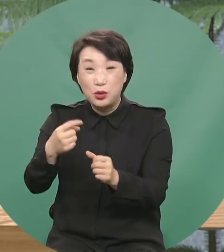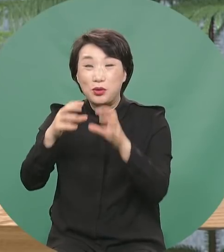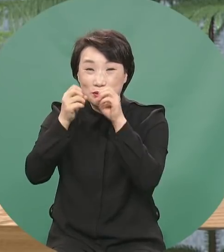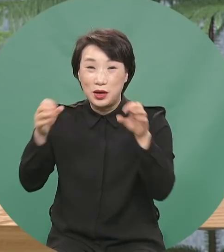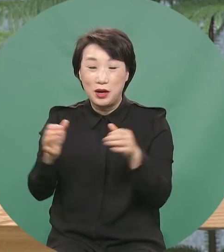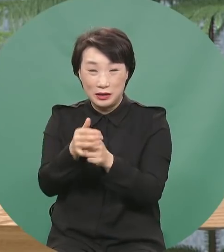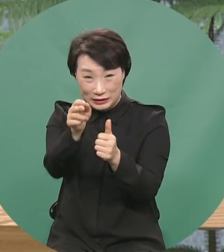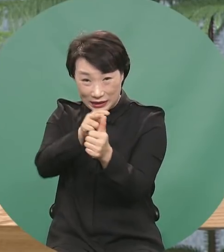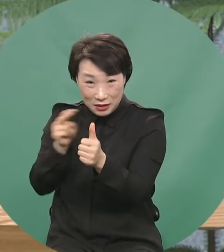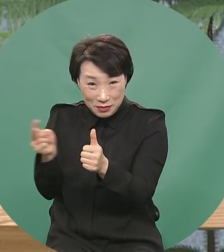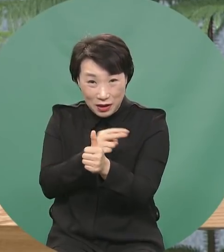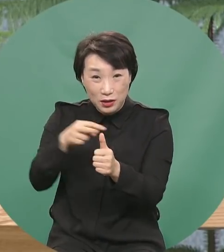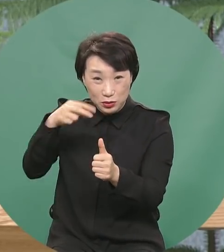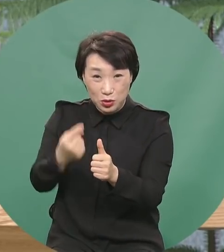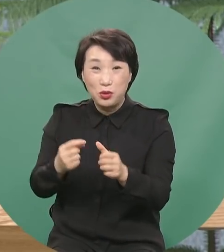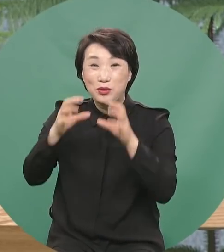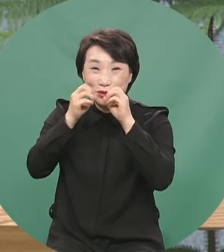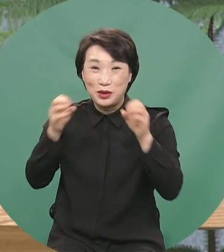때려도 전하고